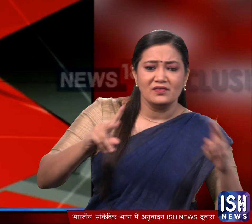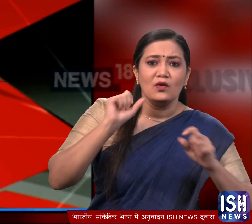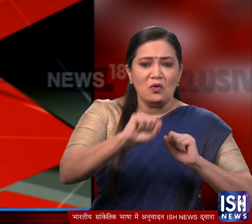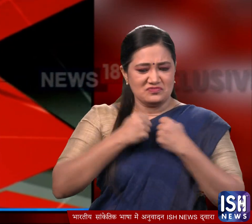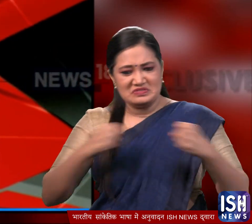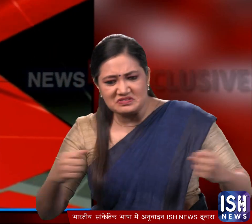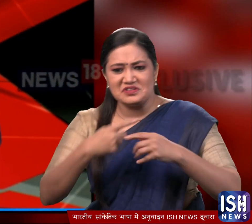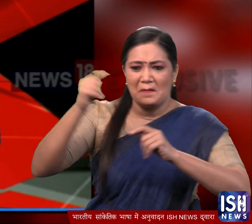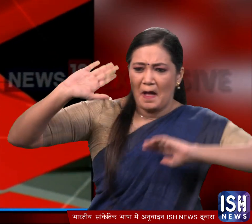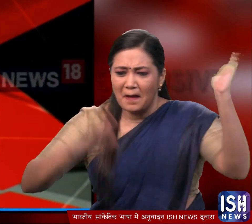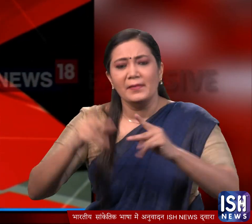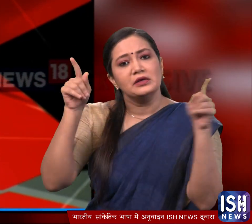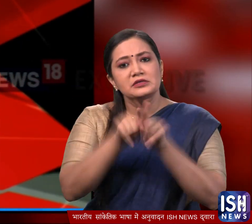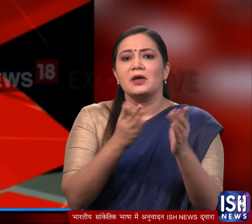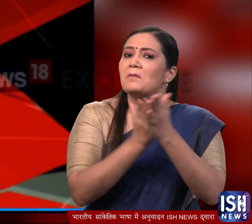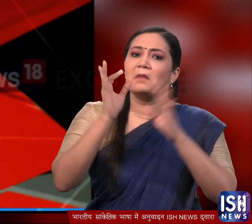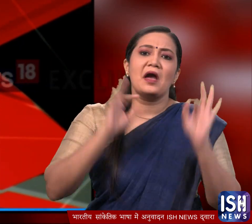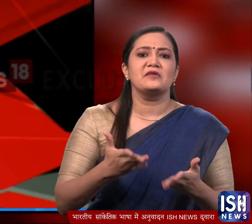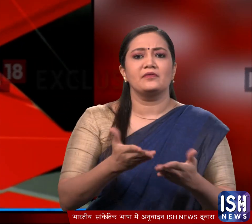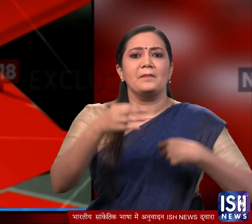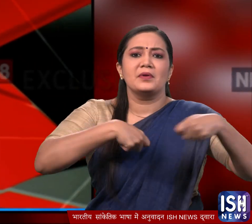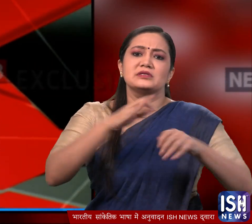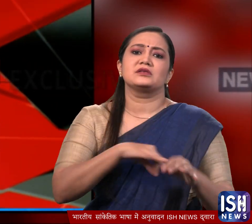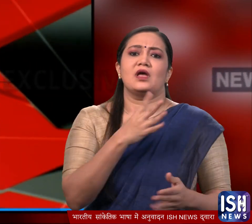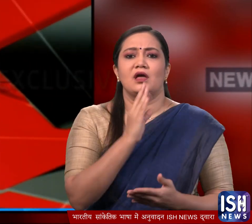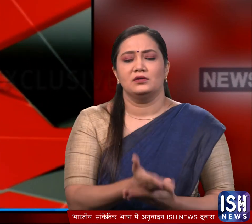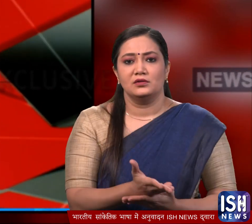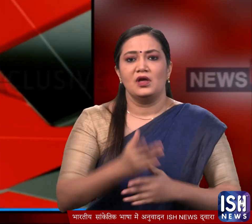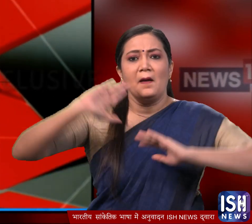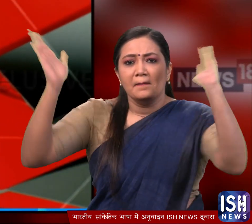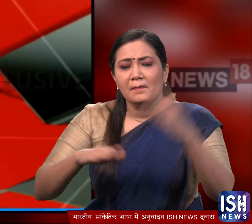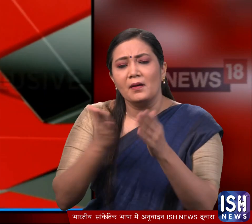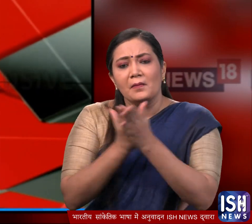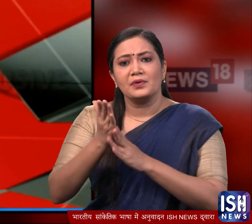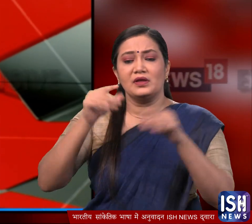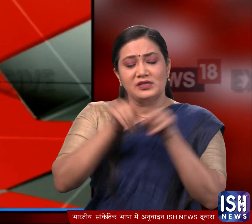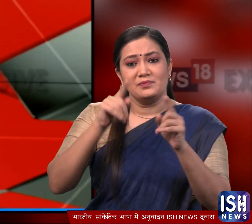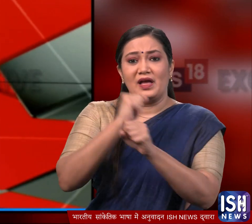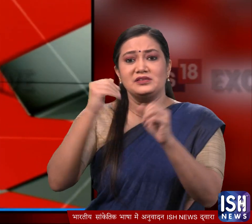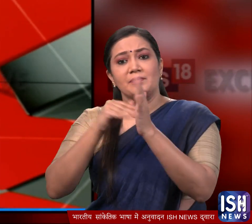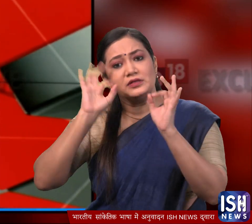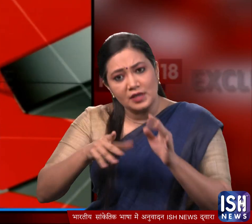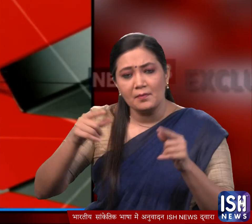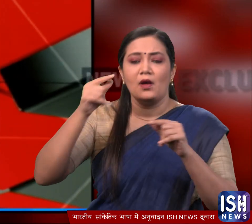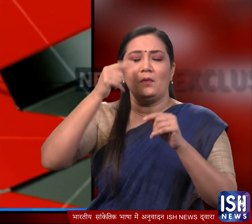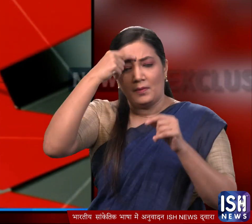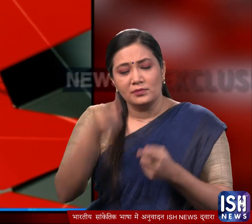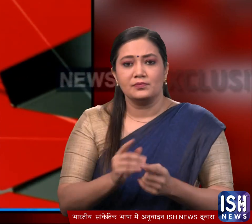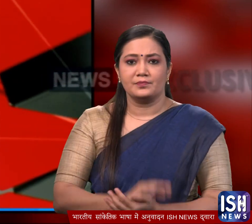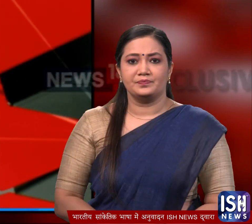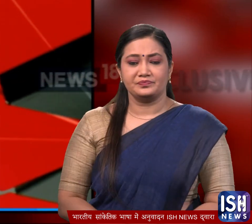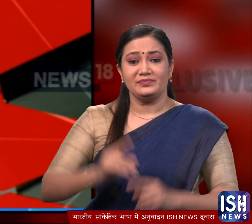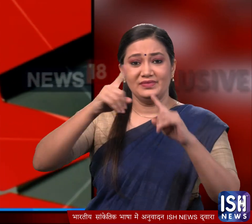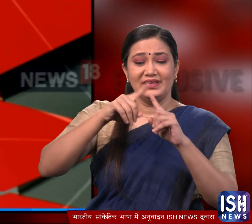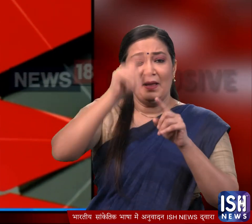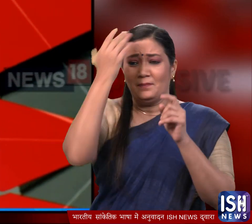दबंगई से ही चलती है, जिसके लिए उन्हें किसी को मारने पीटने की वजह की भी जरूरत नहीं होती, जो गाजियाबाद के खोड़ा में मारपीट की वजह बताई जा रही है। और आरोप है कि तिहाड़ जेल